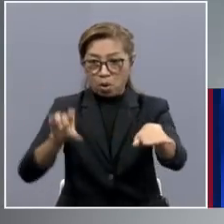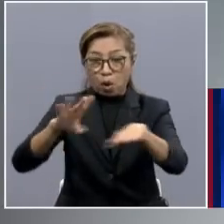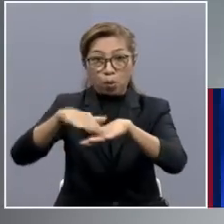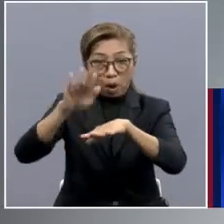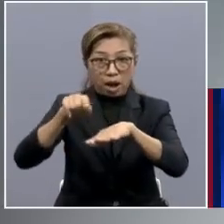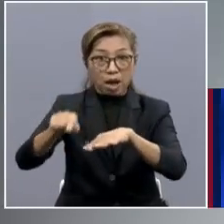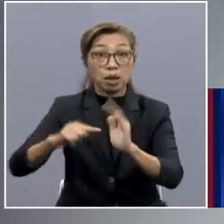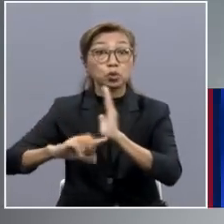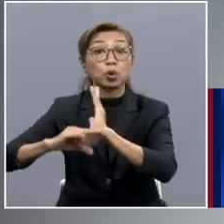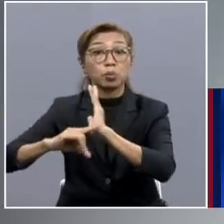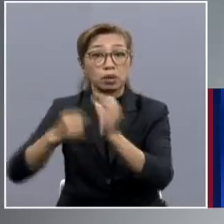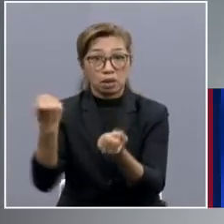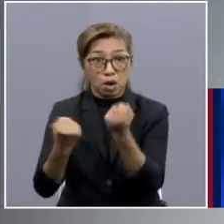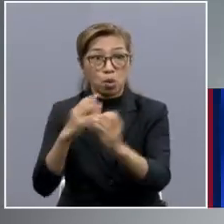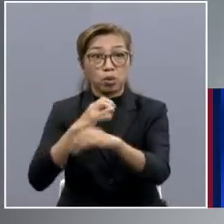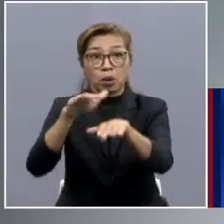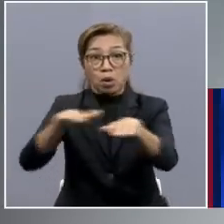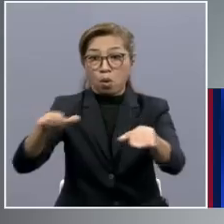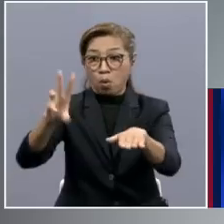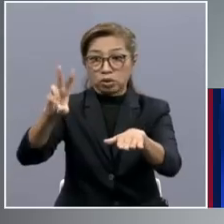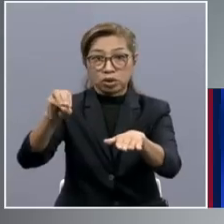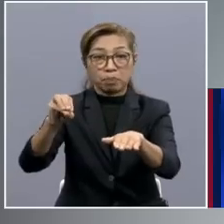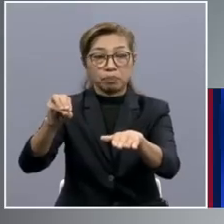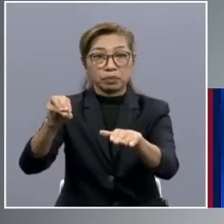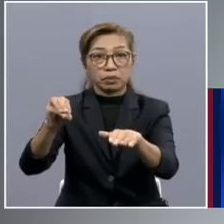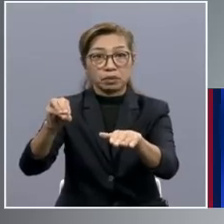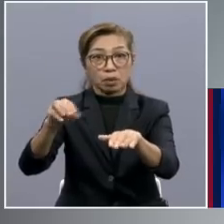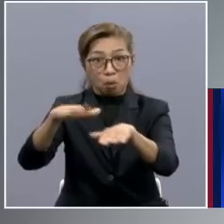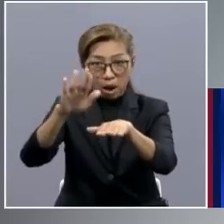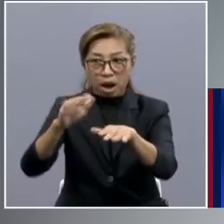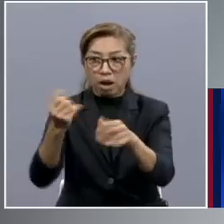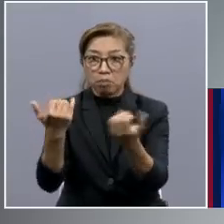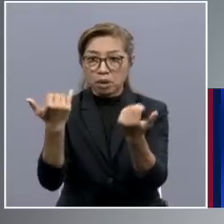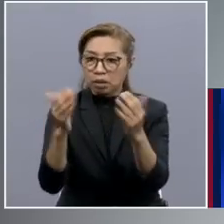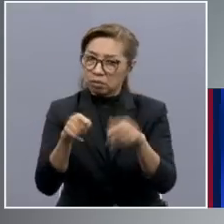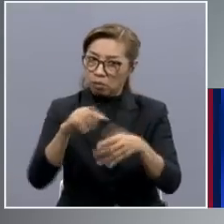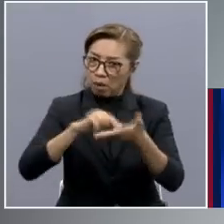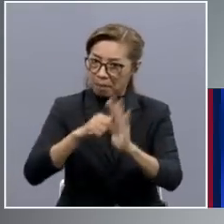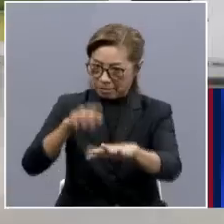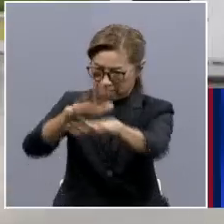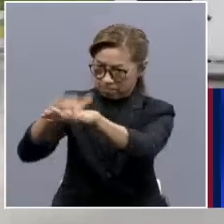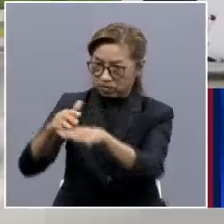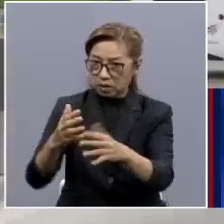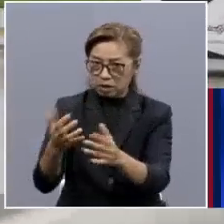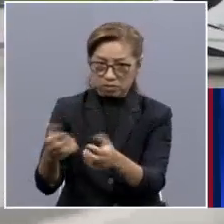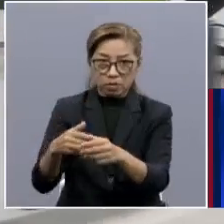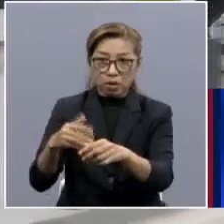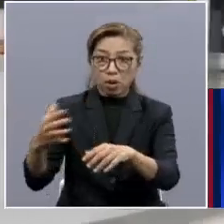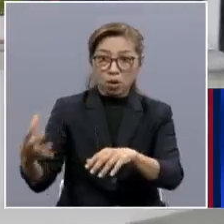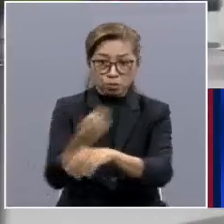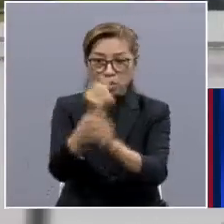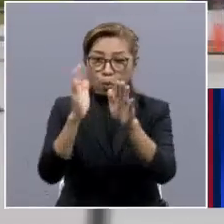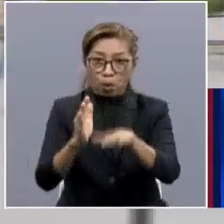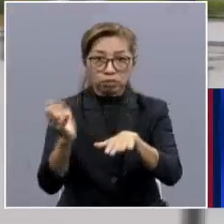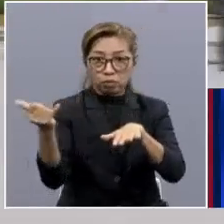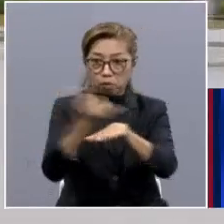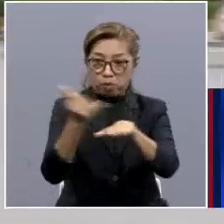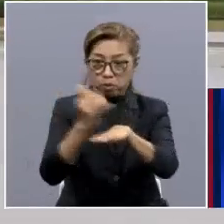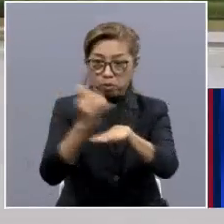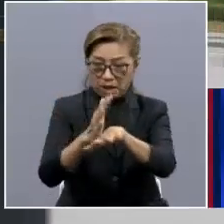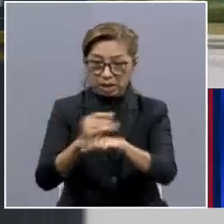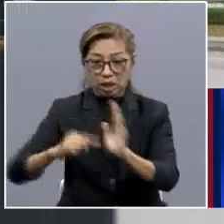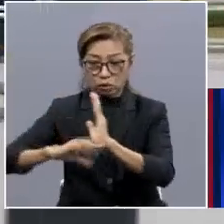า60คันถือเป็นการขนคนมาฟังปราศัยหรือเปล่าแล้วบนรถเนี่ยตั้งข้อสังเกตว่าพอเอารถมาแบบนี้เดินทางข้